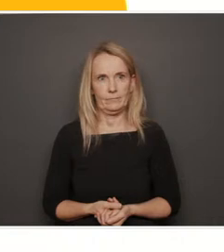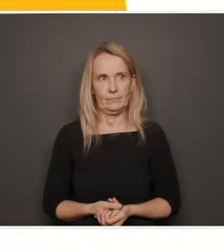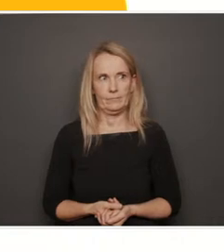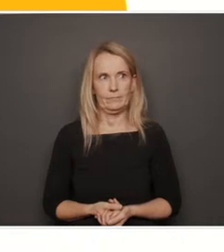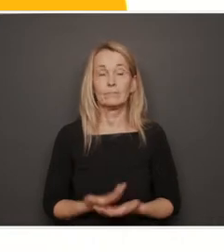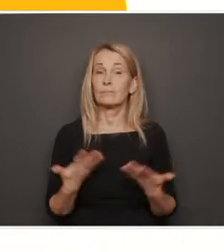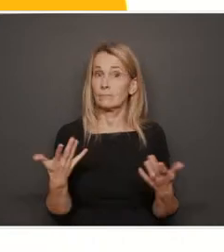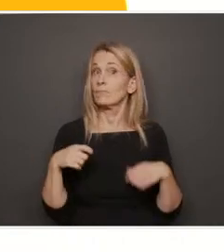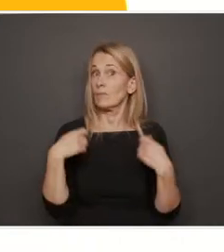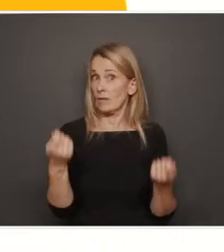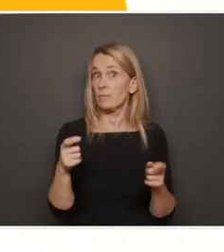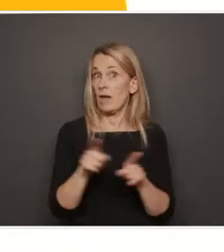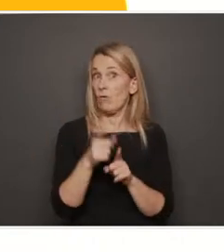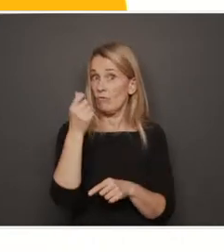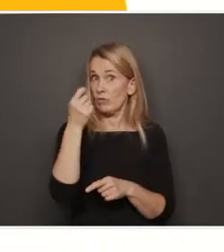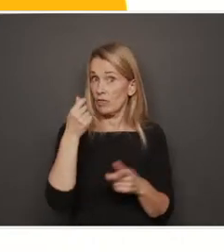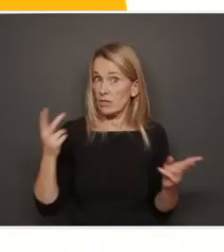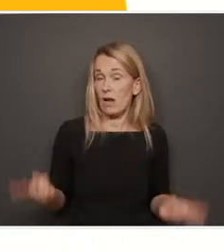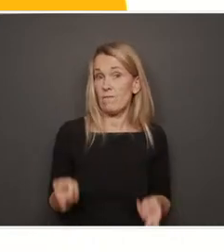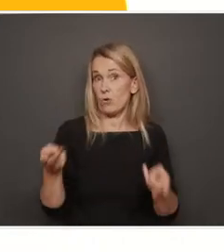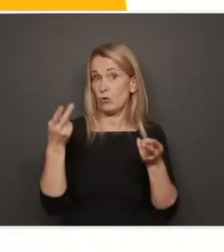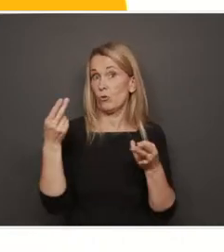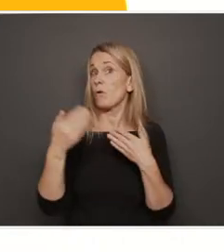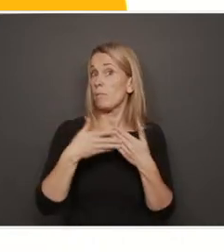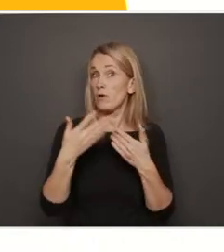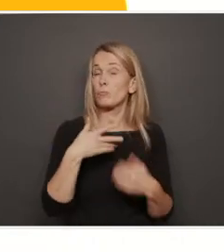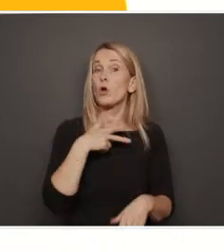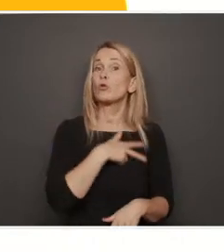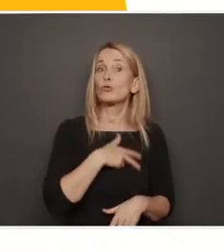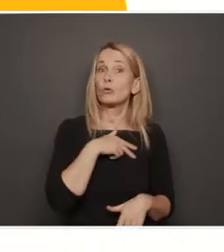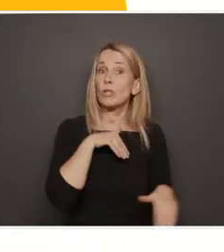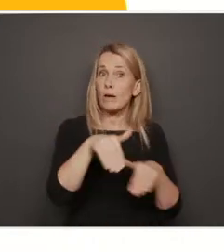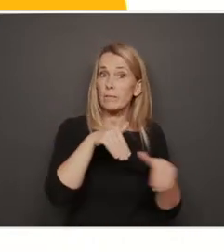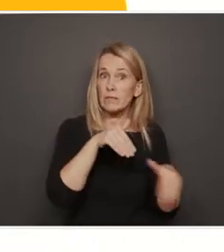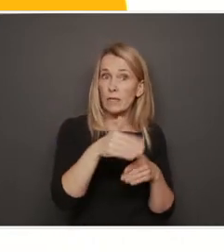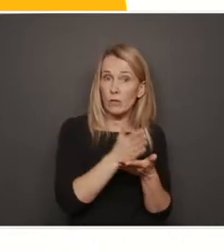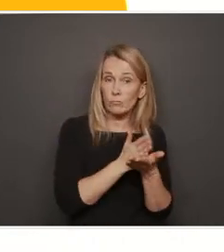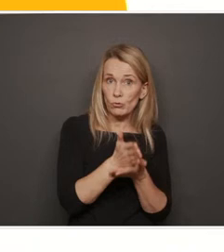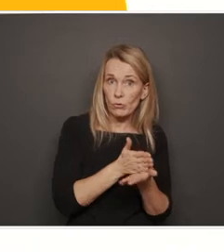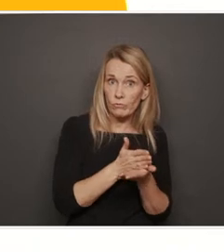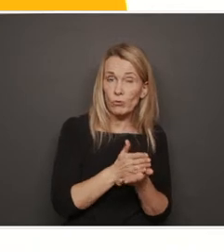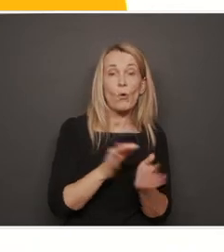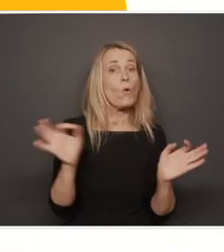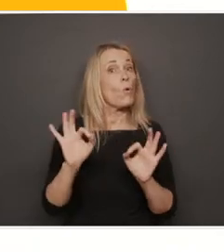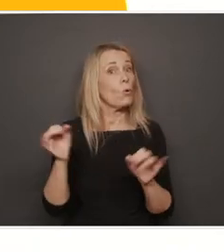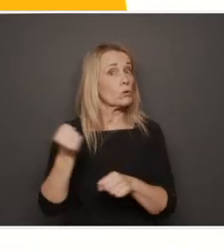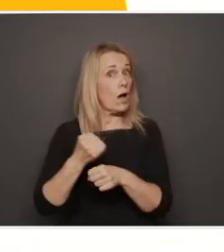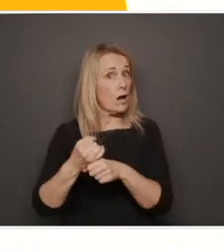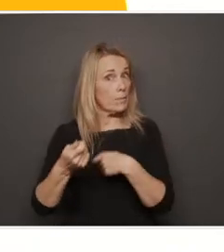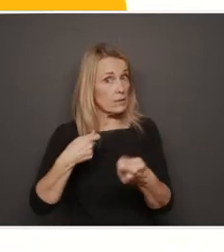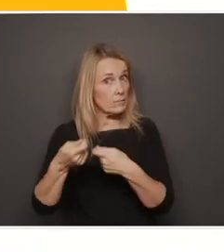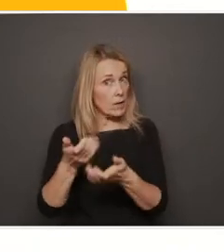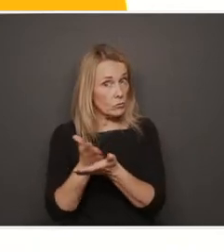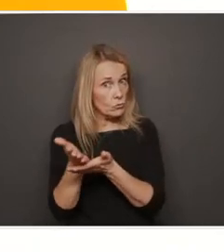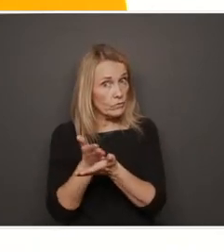Dafür gibt es finanzielle Förderung, zum Beispiel vom Sozialministerium Service oder vom Arbeitsmarkt